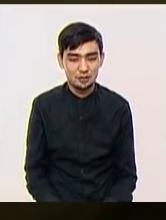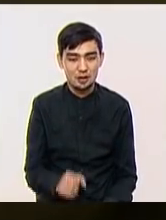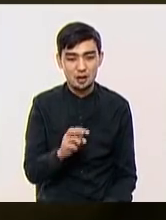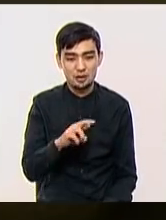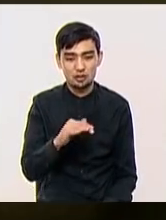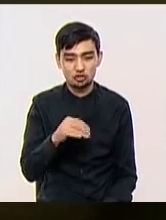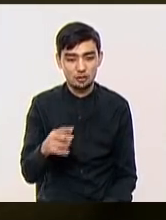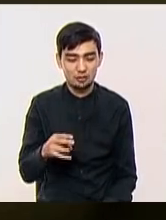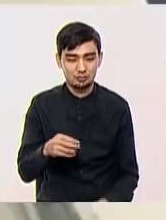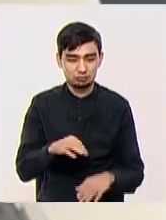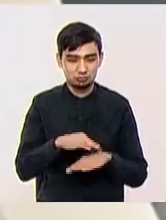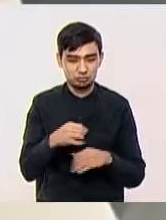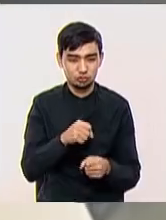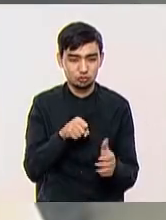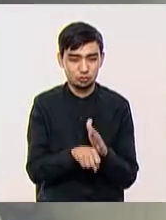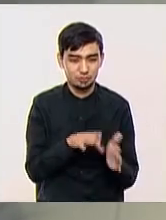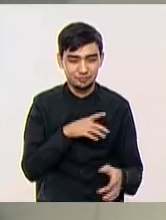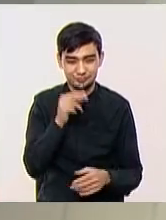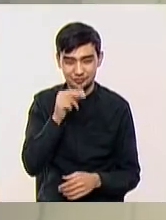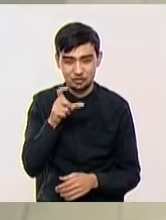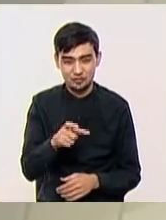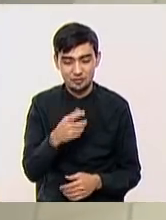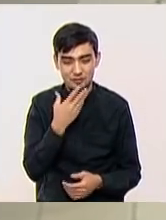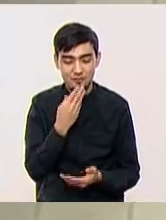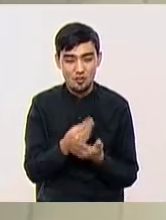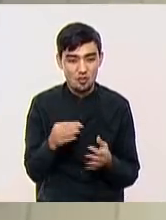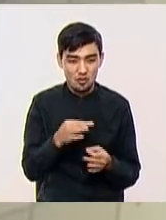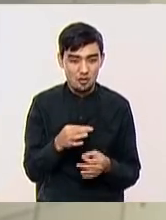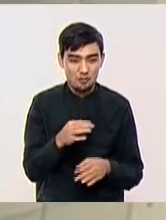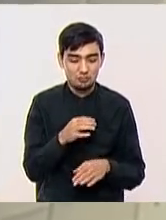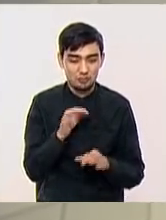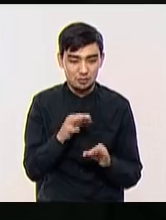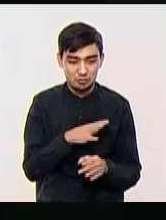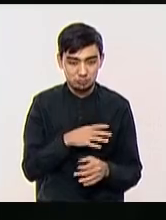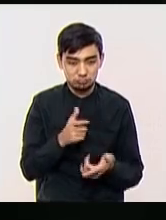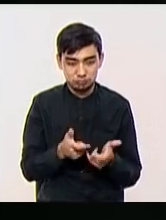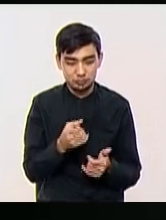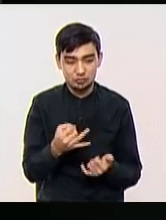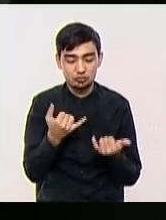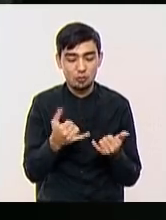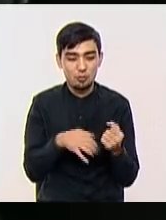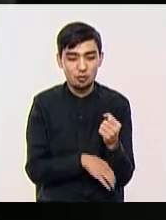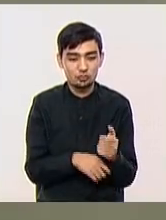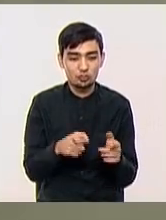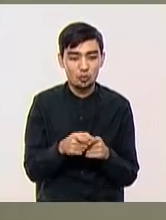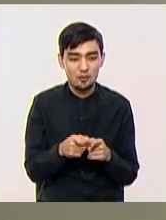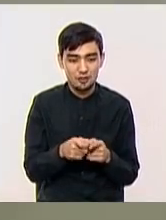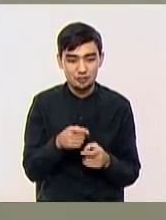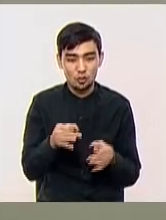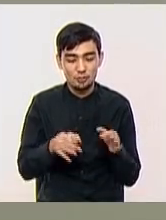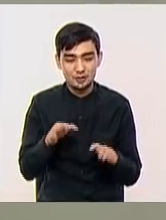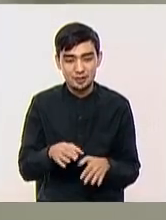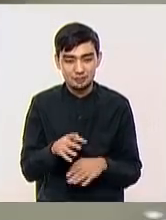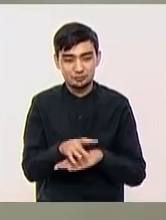Аяжан Еділеван аяусыз өлтірді деген күдікті өз қылмысын мойындады ма? Бүгін соңғы сөзінде сотталушы марқұмның